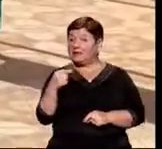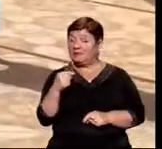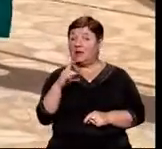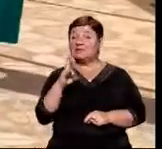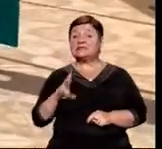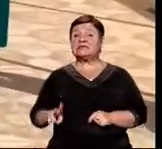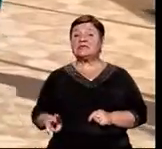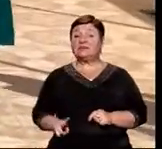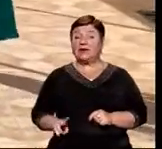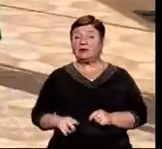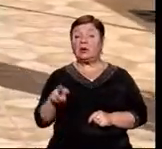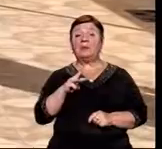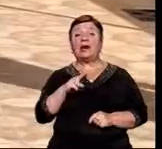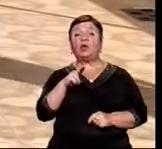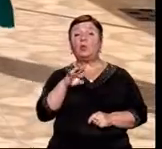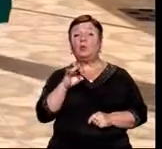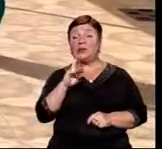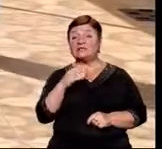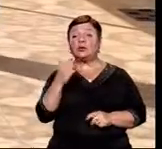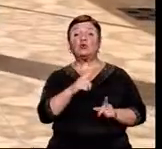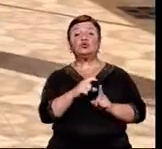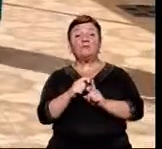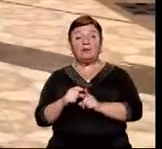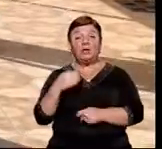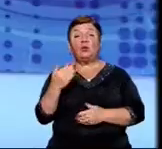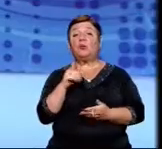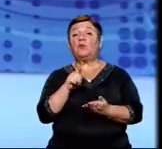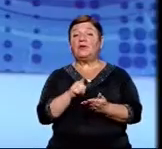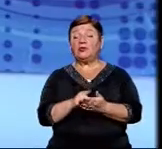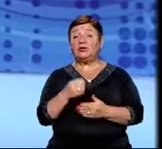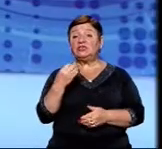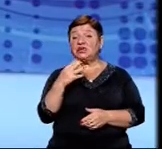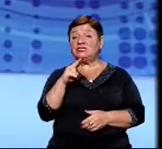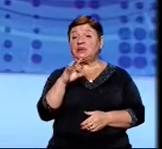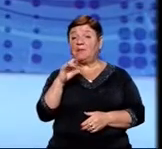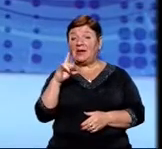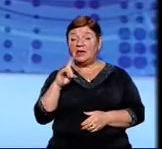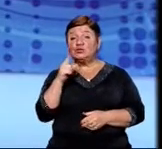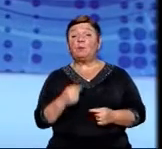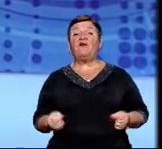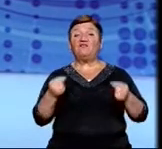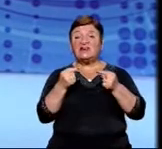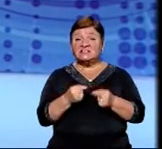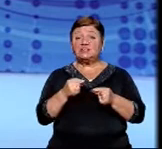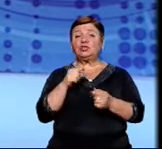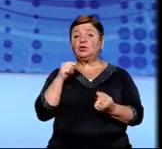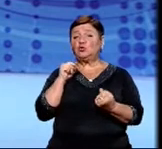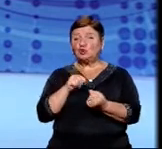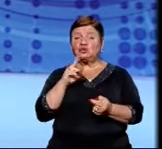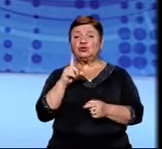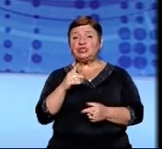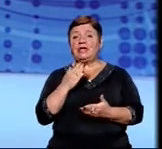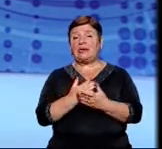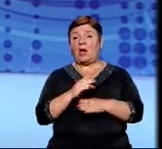повідомив директор медзакладу Михайло Поляк. За його словами, йому мають зробити ще ПЛР-тест, щоб визначити наявність або відсутність у